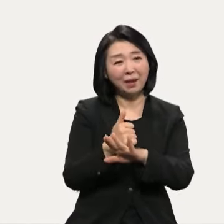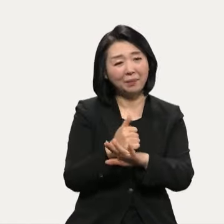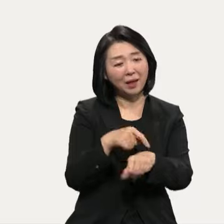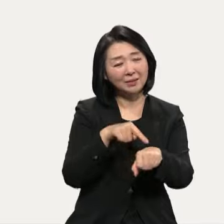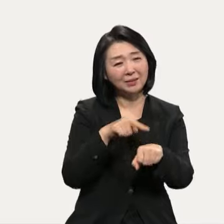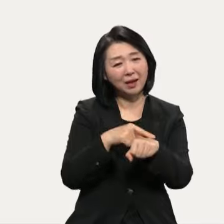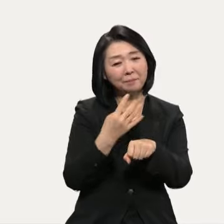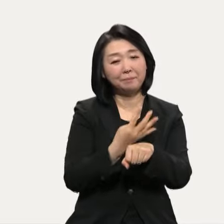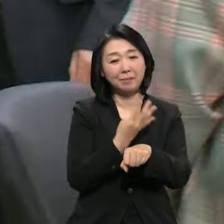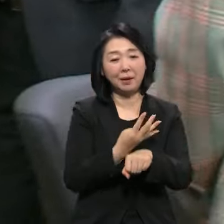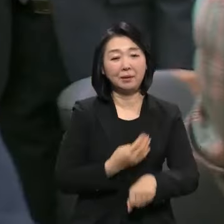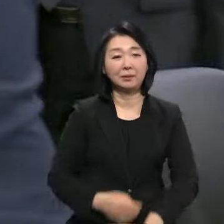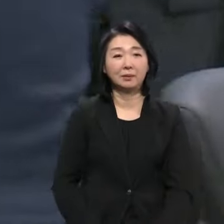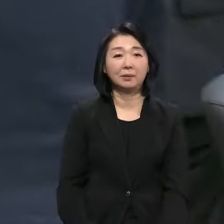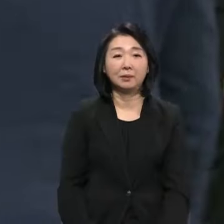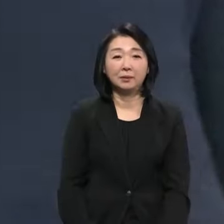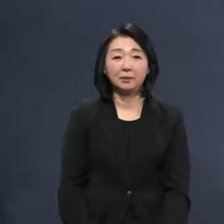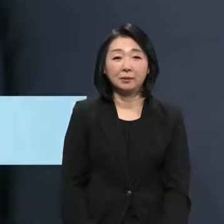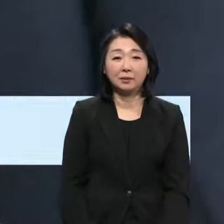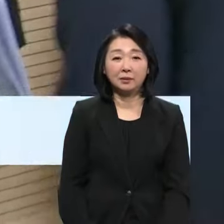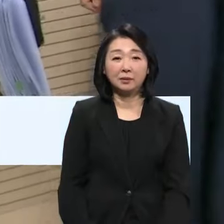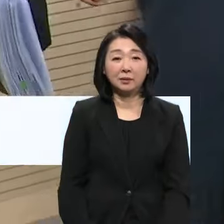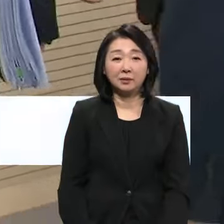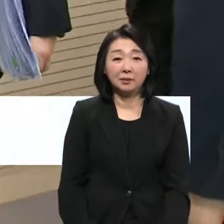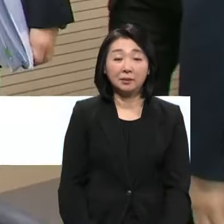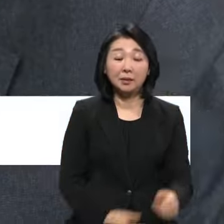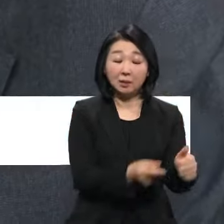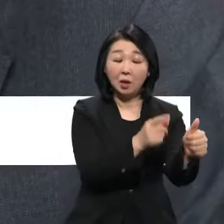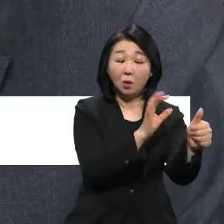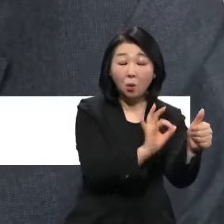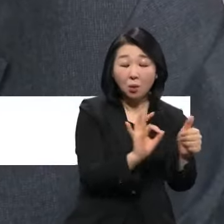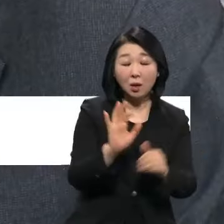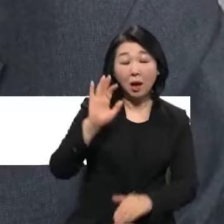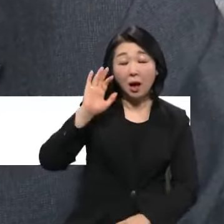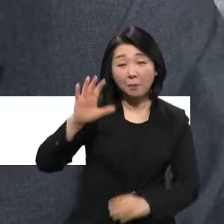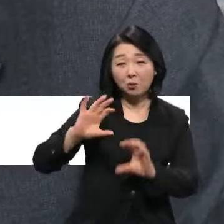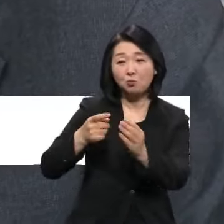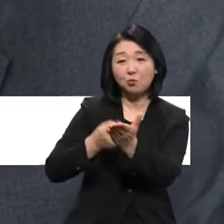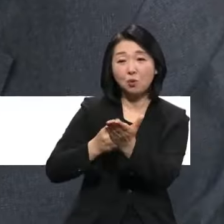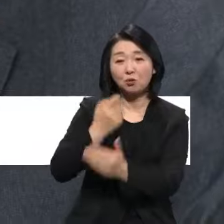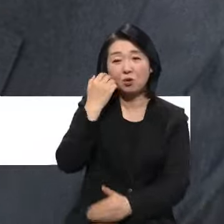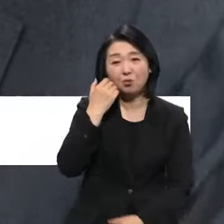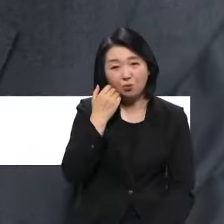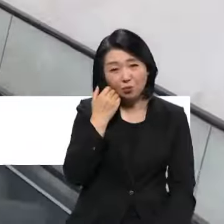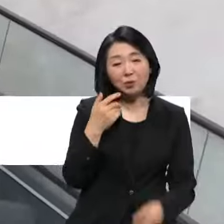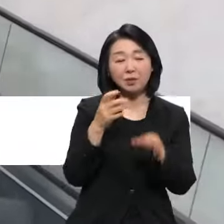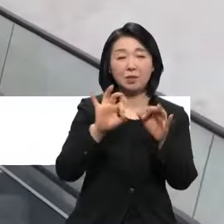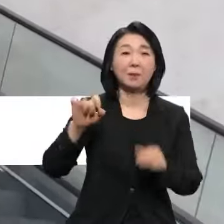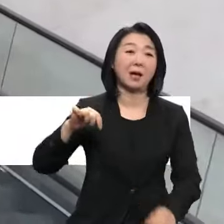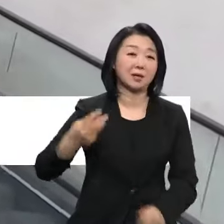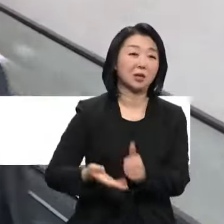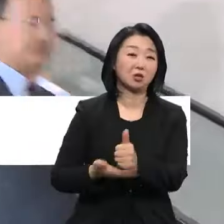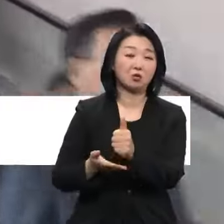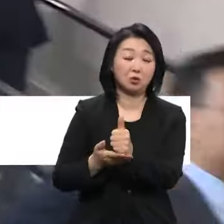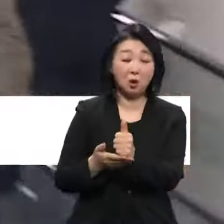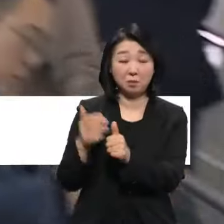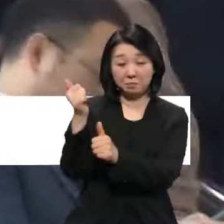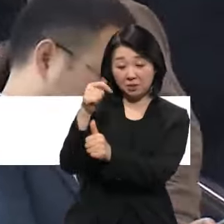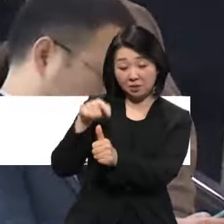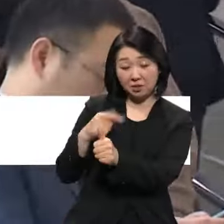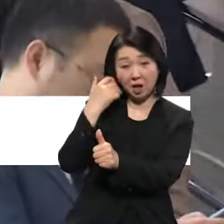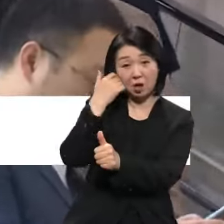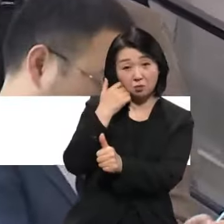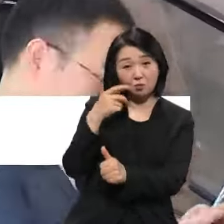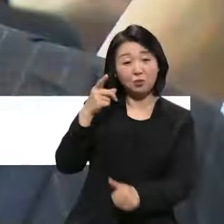이어졌다고 밝혔습니다이 자리에서 홍 시장은 차기 국무총리의 김한길 국민통합 위원장을 비서실장인 친